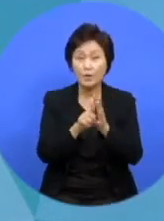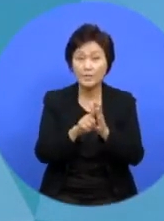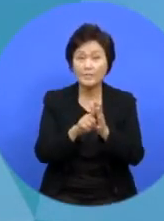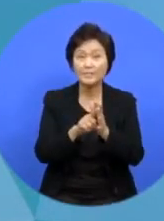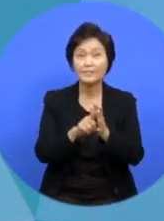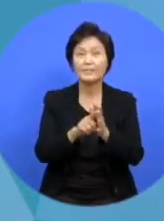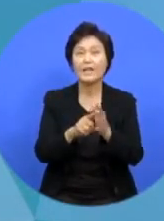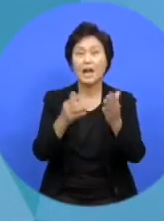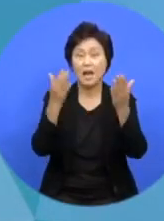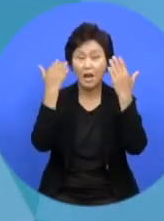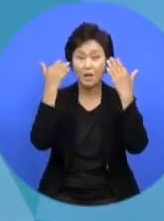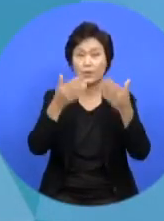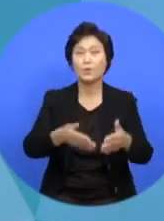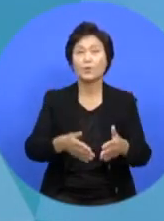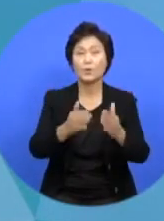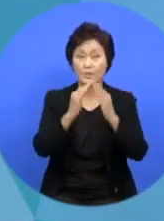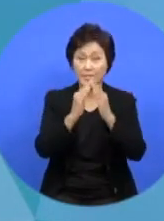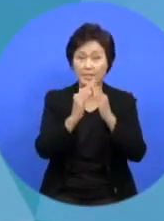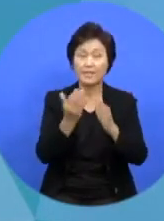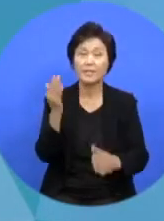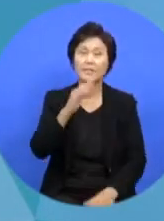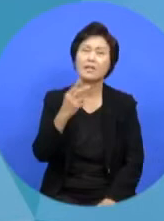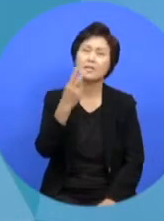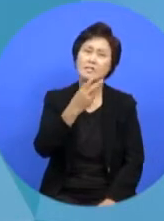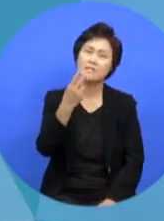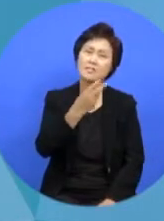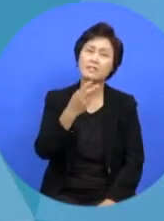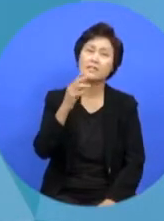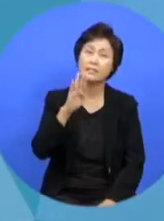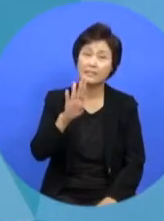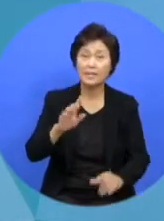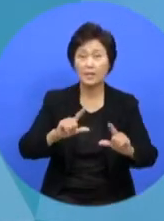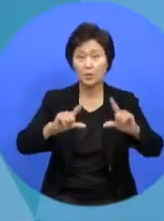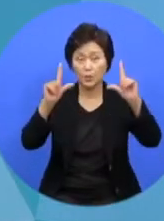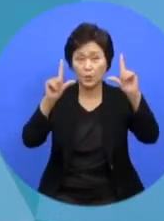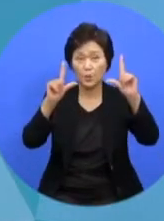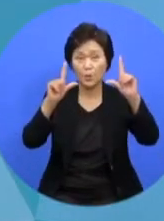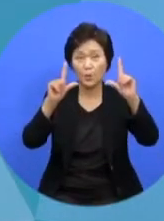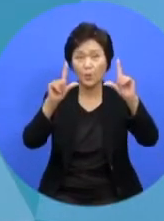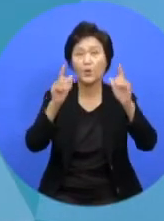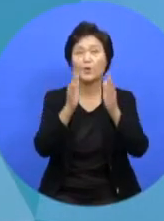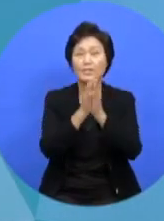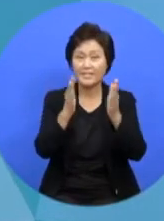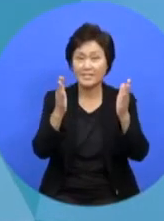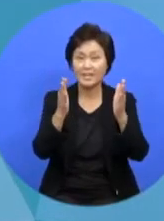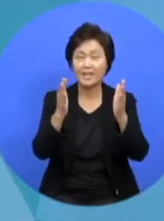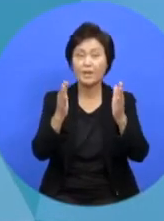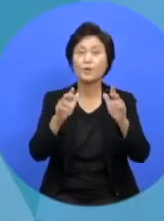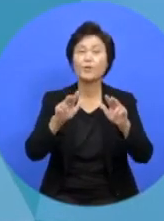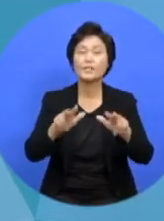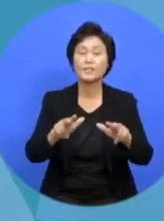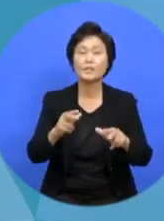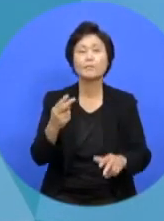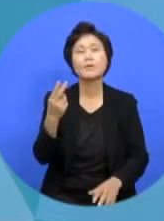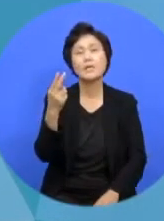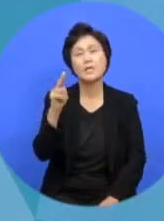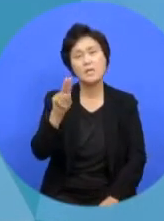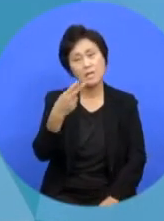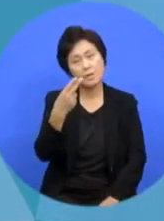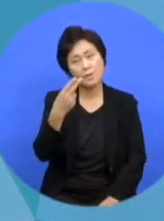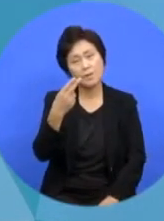2004년도 예, 한 16년 됐습니다. 네. 예. 그래서 지금 한 200여 명의 학생들이 저희 학교 다니고 있고